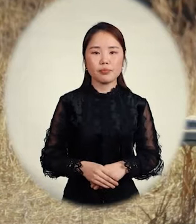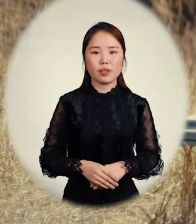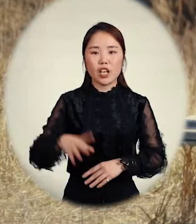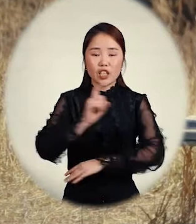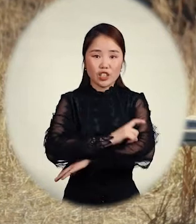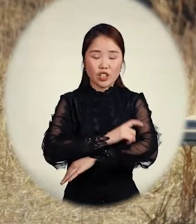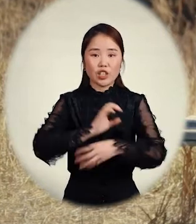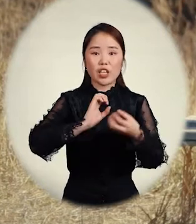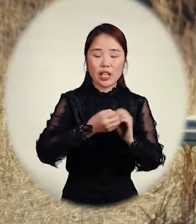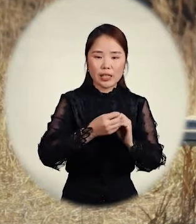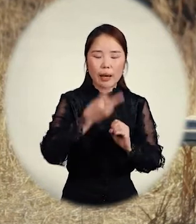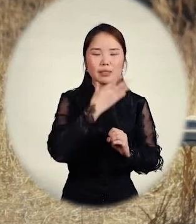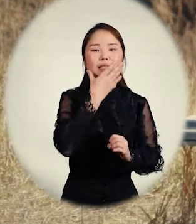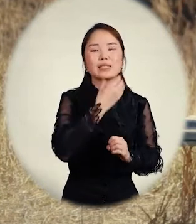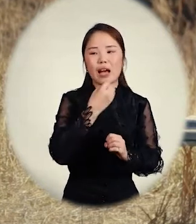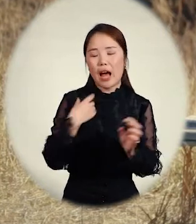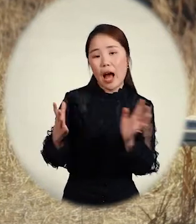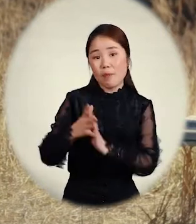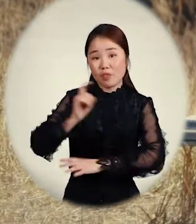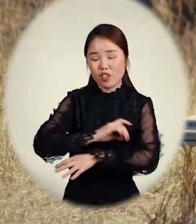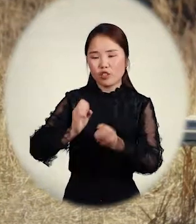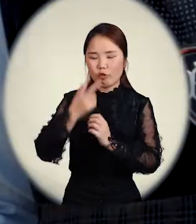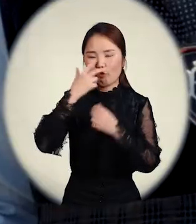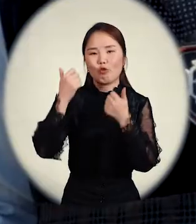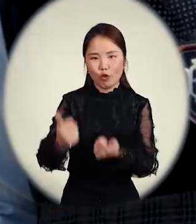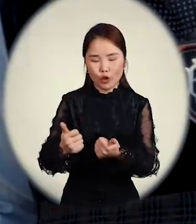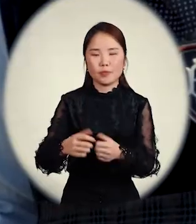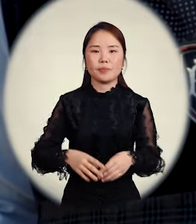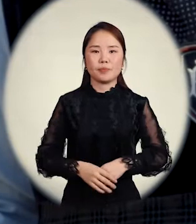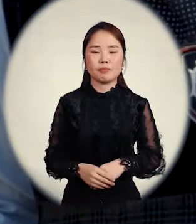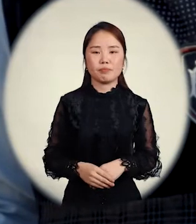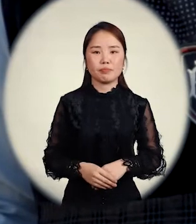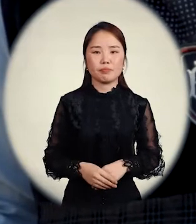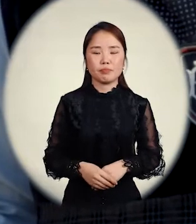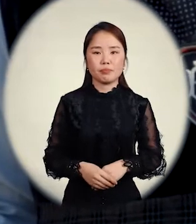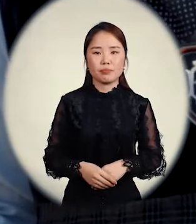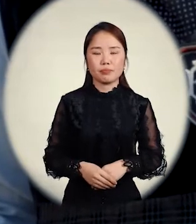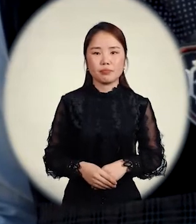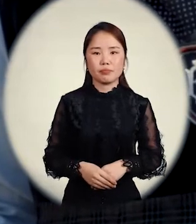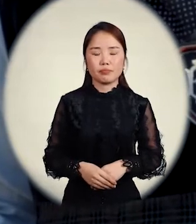Хичээлээ хийх юм байна. Хичээлээ хийх нь хамгийн аз жаргалтай. За, өшөө. Хичээлээ хийх.